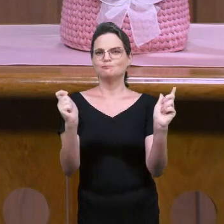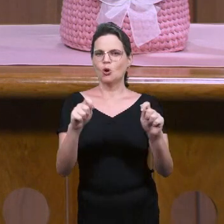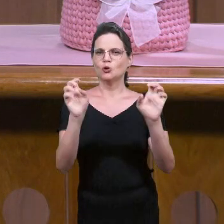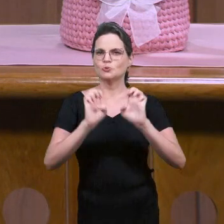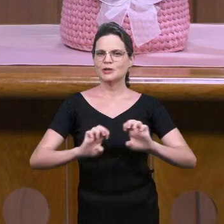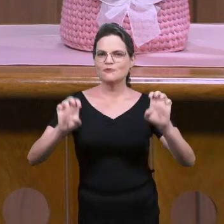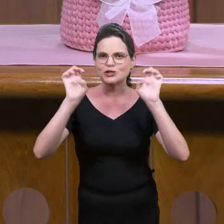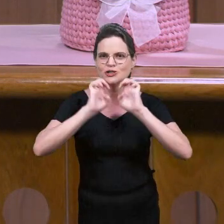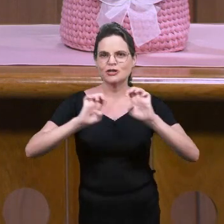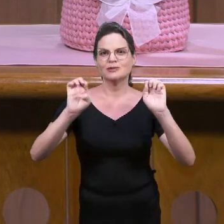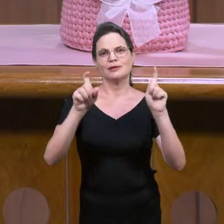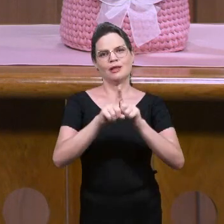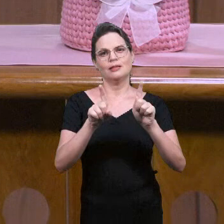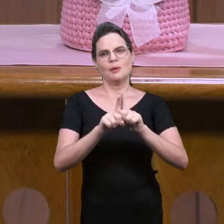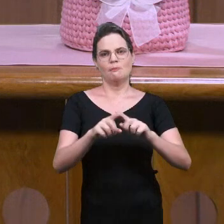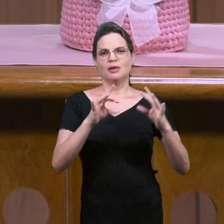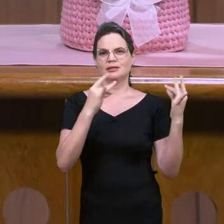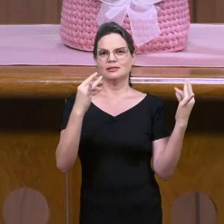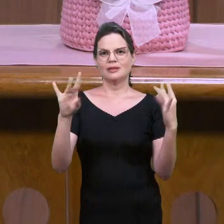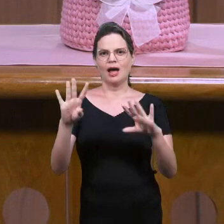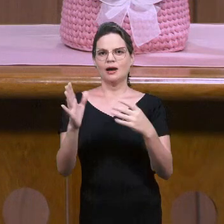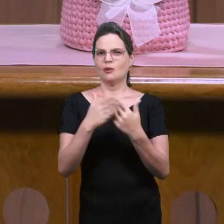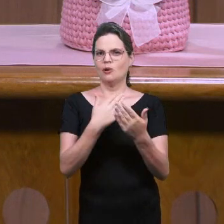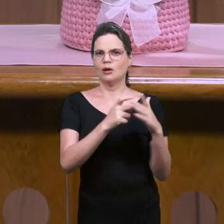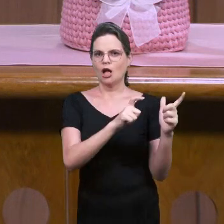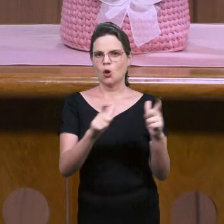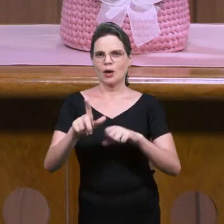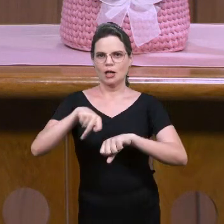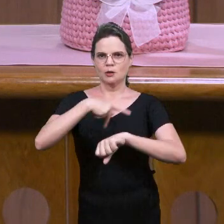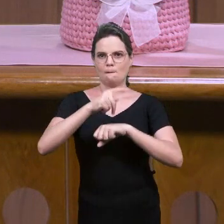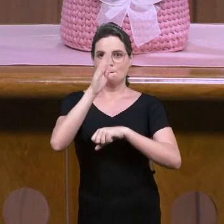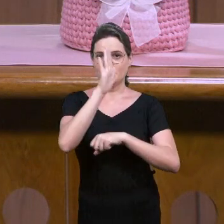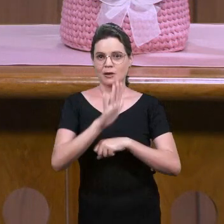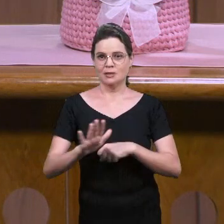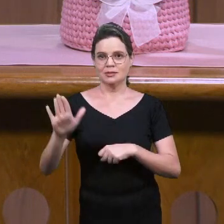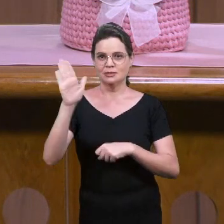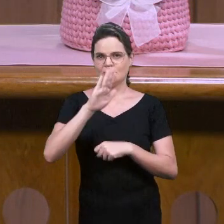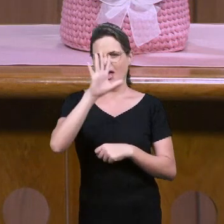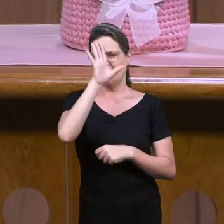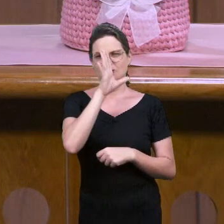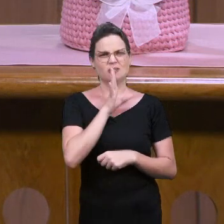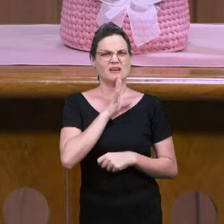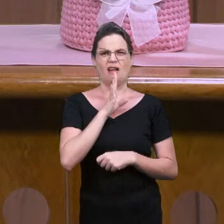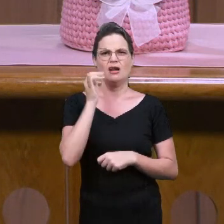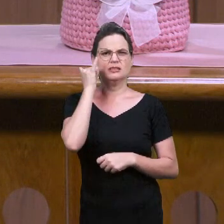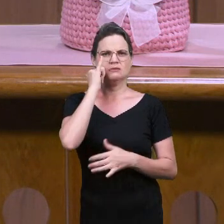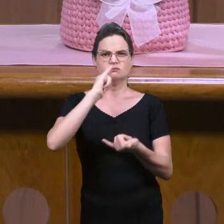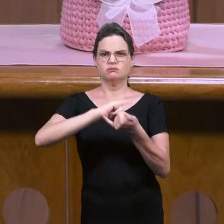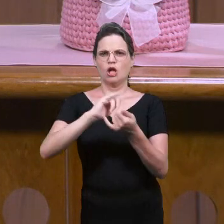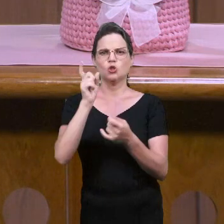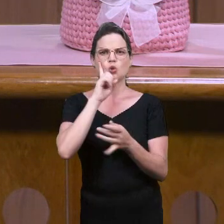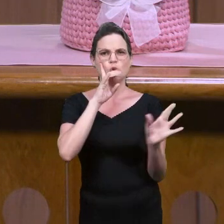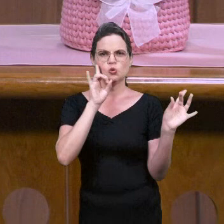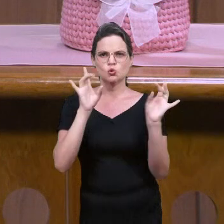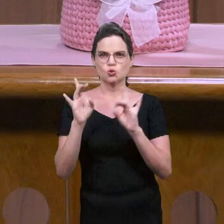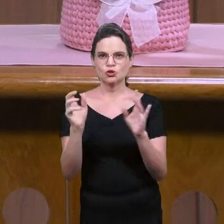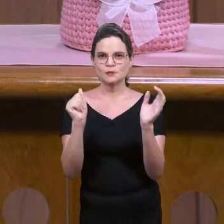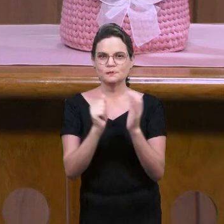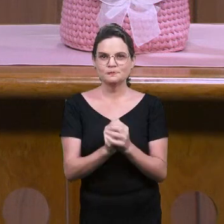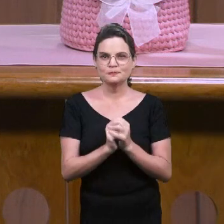évangéliser, pour transmettre à des personnes n'importe quel endroit du Brésil. L'appel est gratuit, 24 heures par jour, tous les jours de la semaine. Amen.